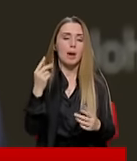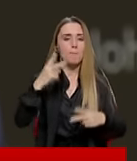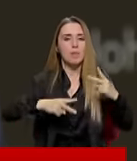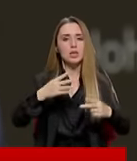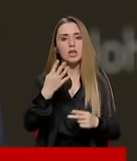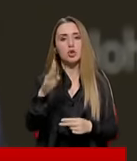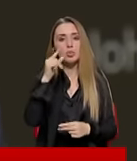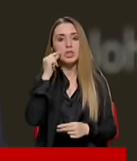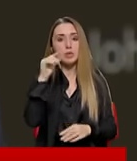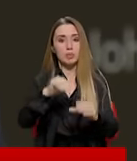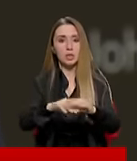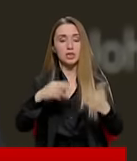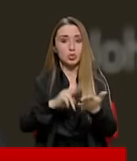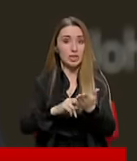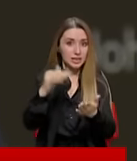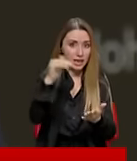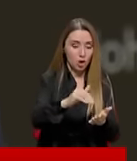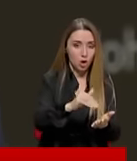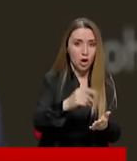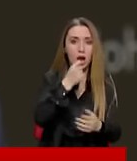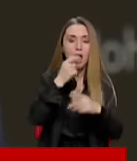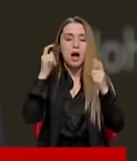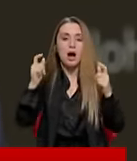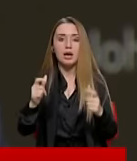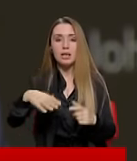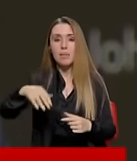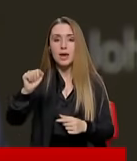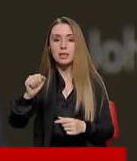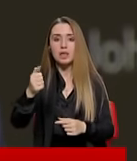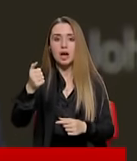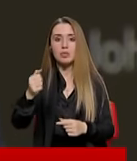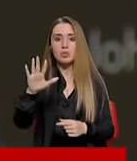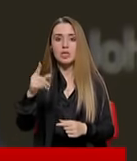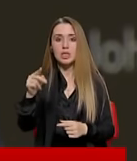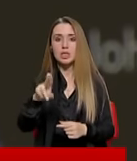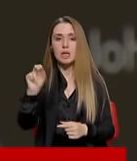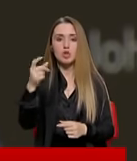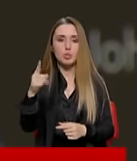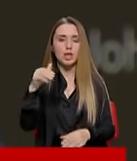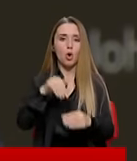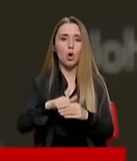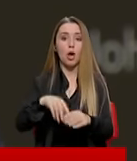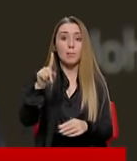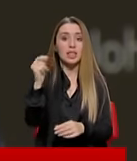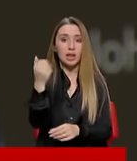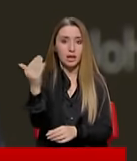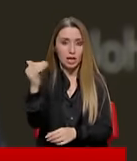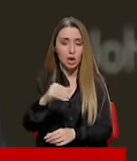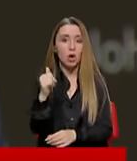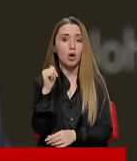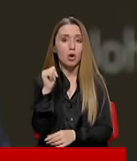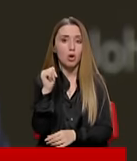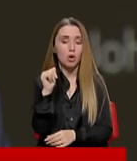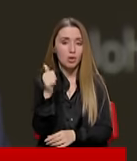4.000 kişiye bir meclis üyesi gelirken Ankara'da merkezde 65.000 70.000 Oya bir tane geliyor öyle olunca